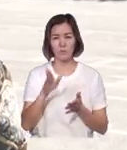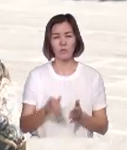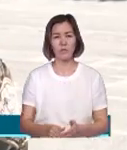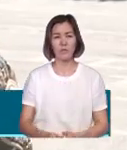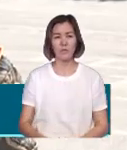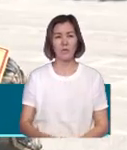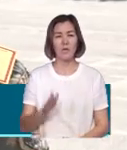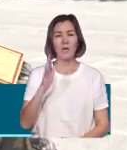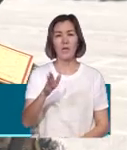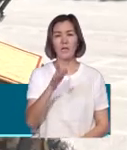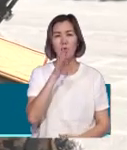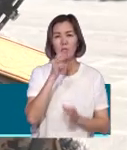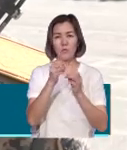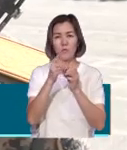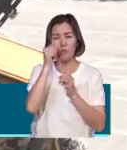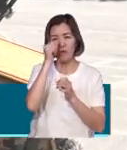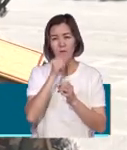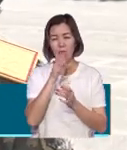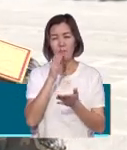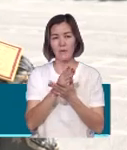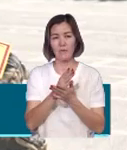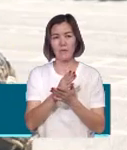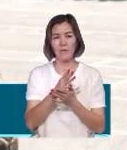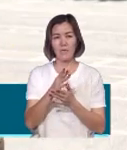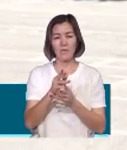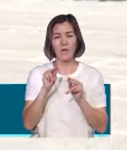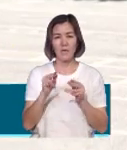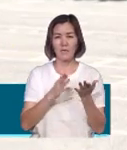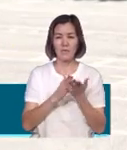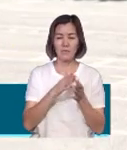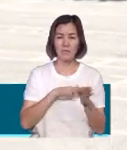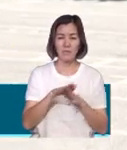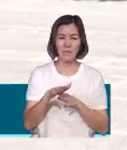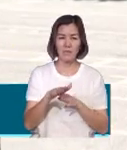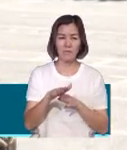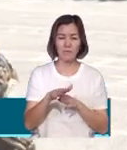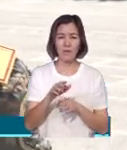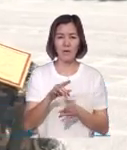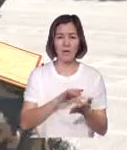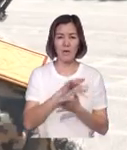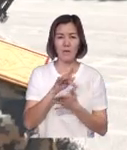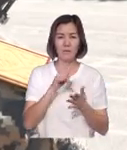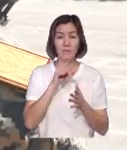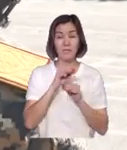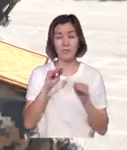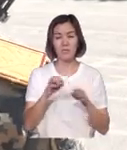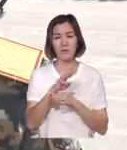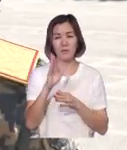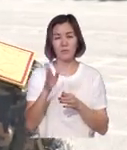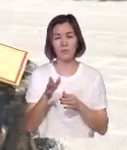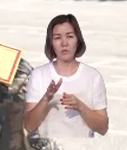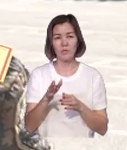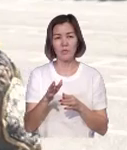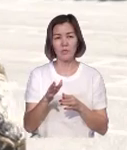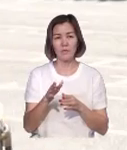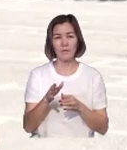қаласа, алда әлі 11 ай бар. 11 ай елімізге адал қызмет етіп, қаламыздың және де еліміздің тыныштығын қамтамасыз етеміз.